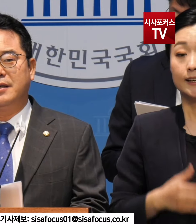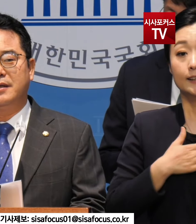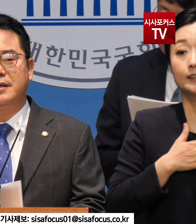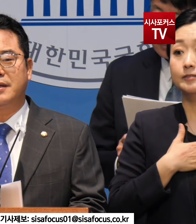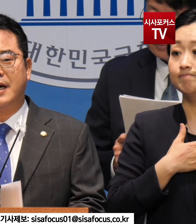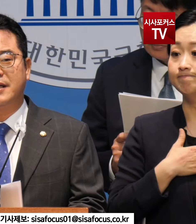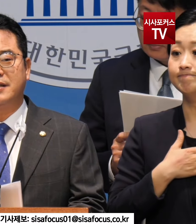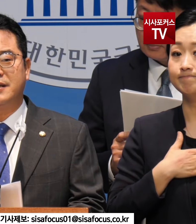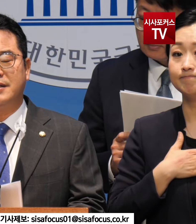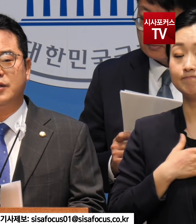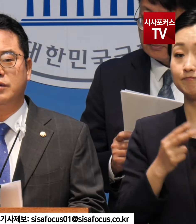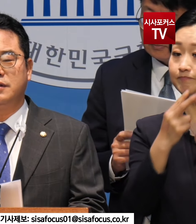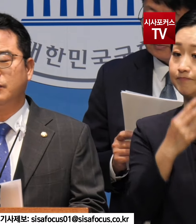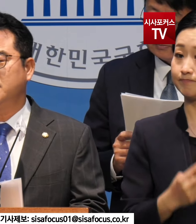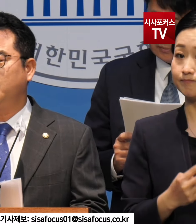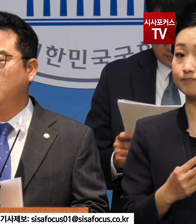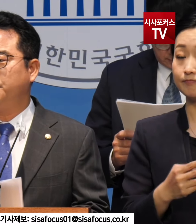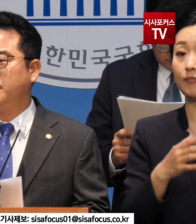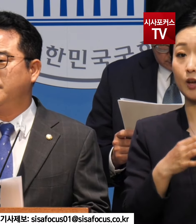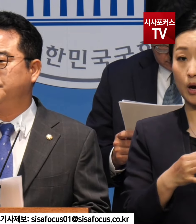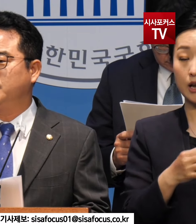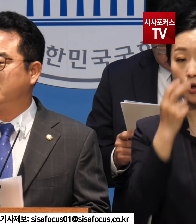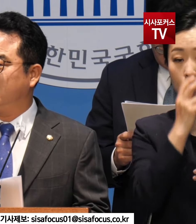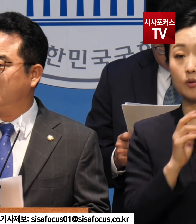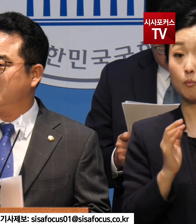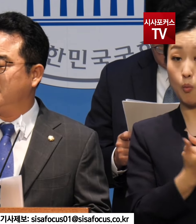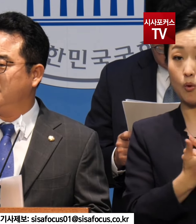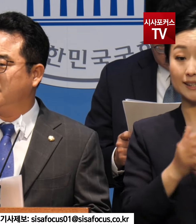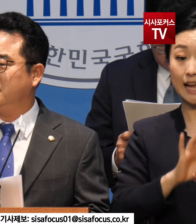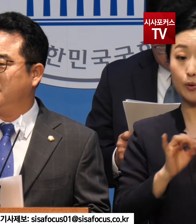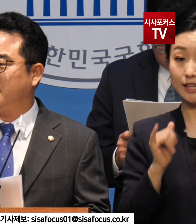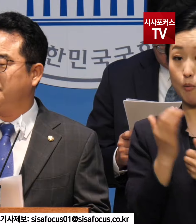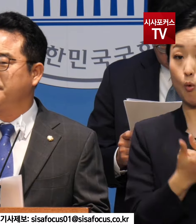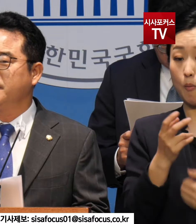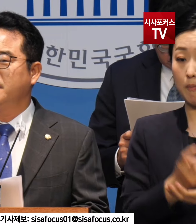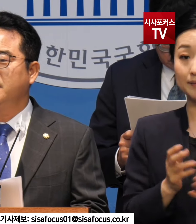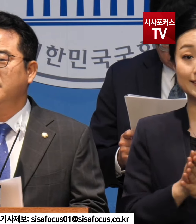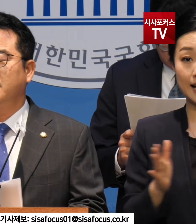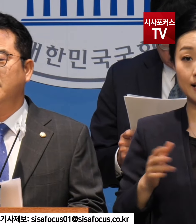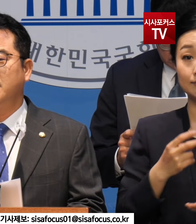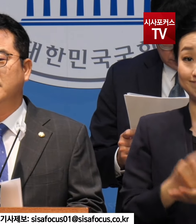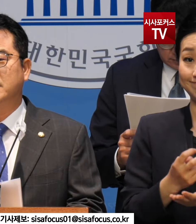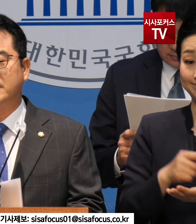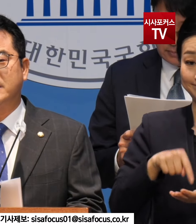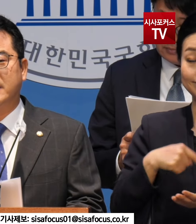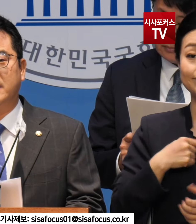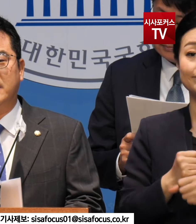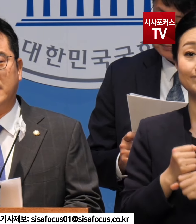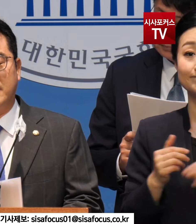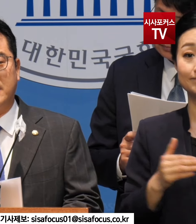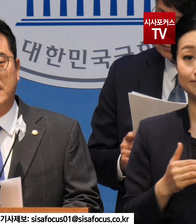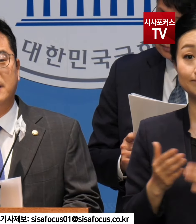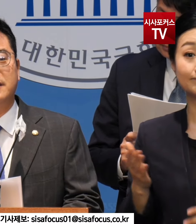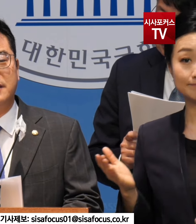제가 가상자산 이용자 보호법 우리 시행된 지 1년 됐는데 그